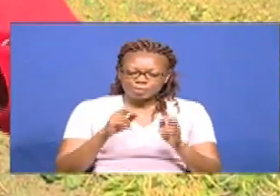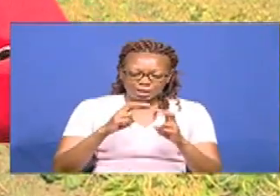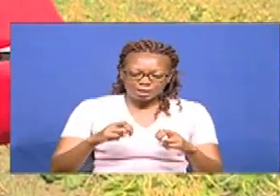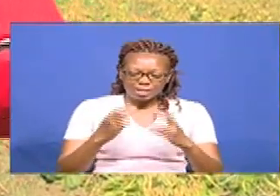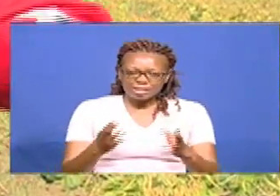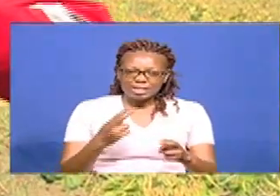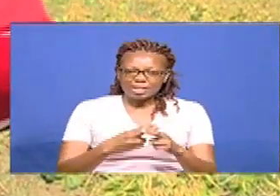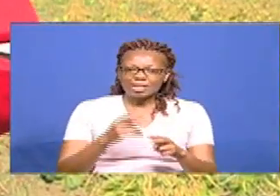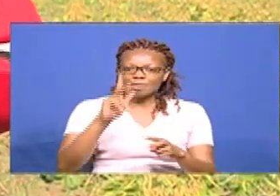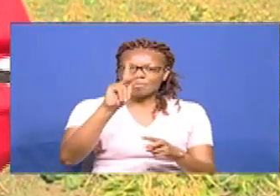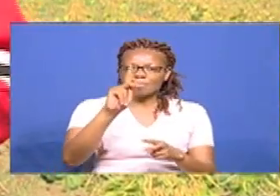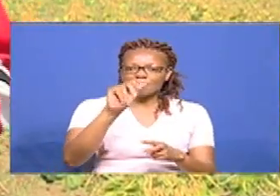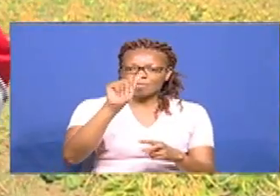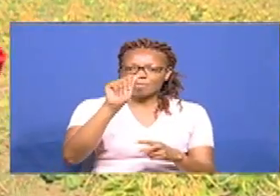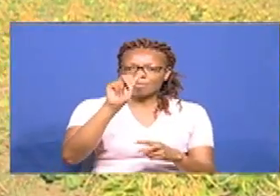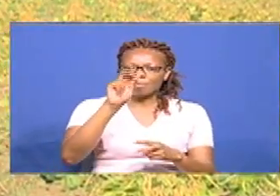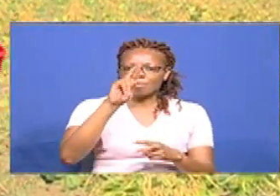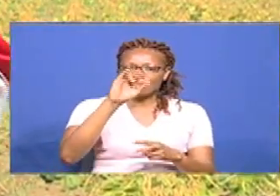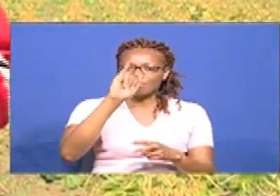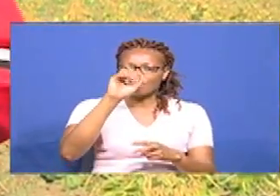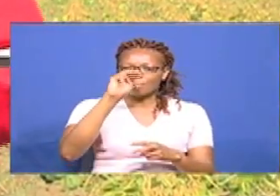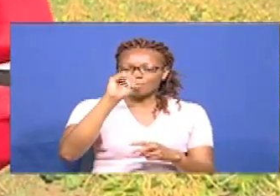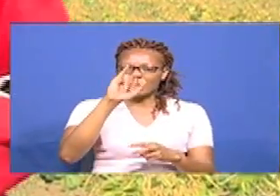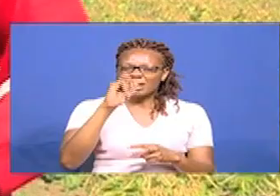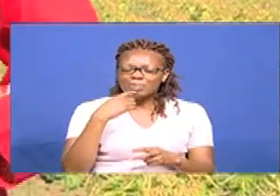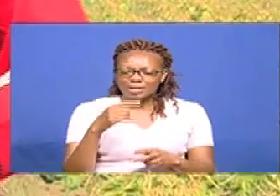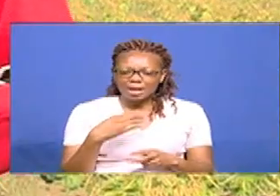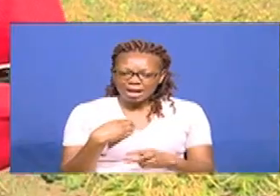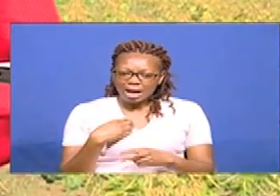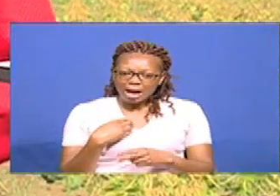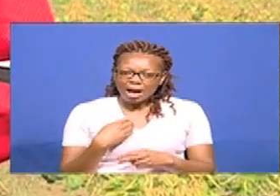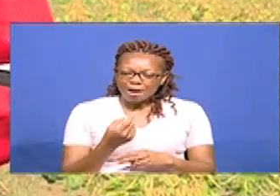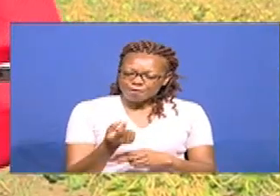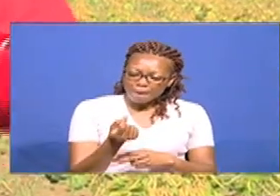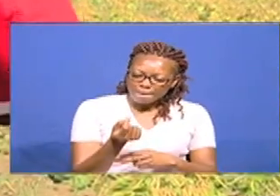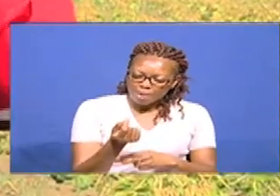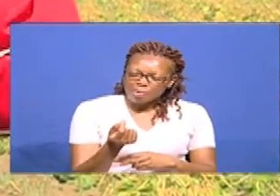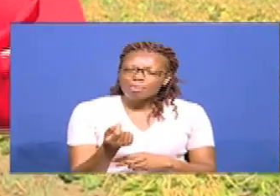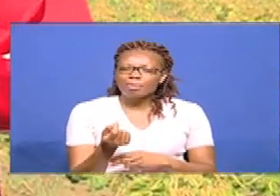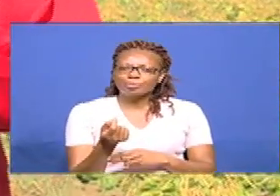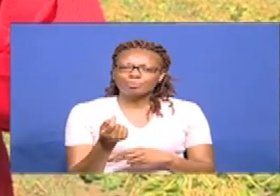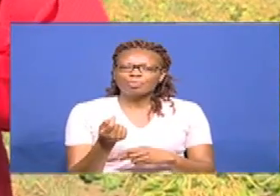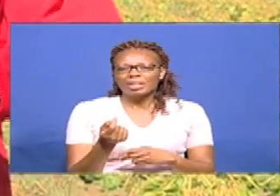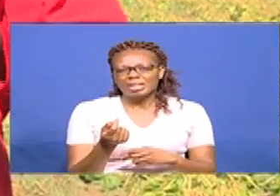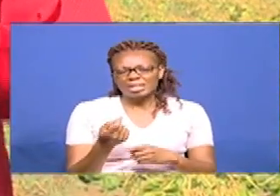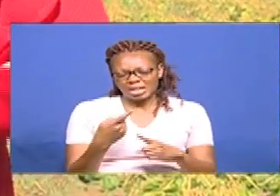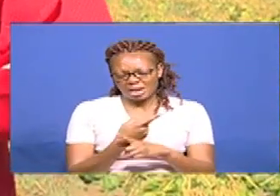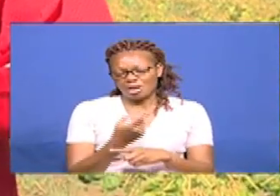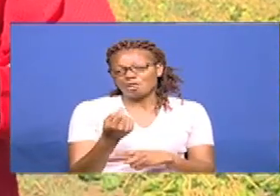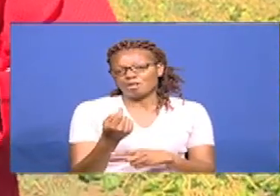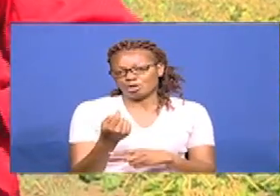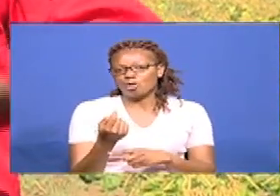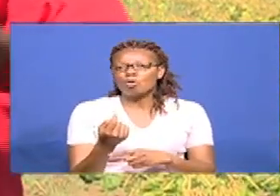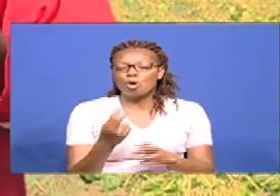tukasemekana kuna ndengu ambao ni mfano ile ambao tunapanda. lakini iko na tofauti. Nataka